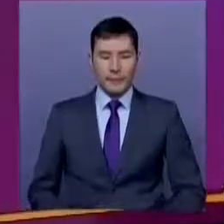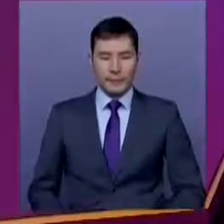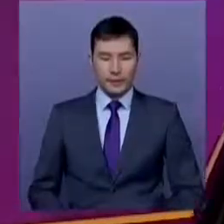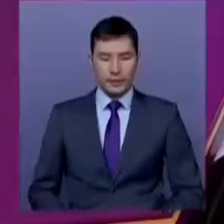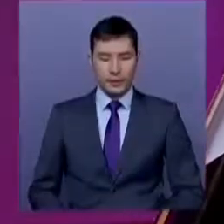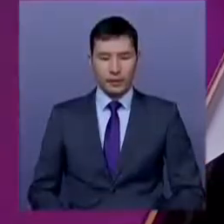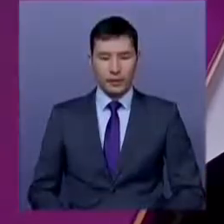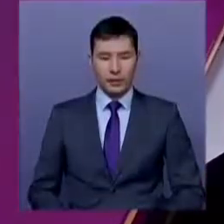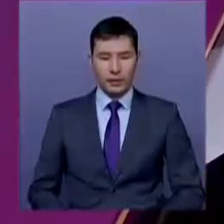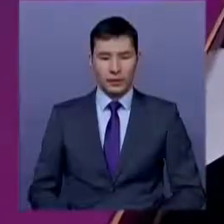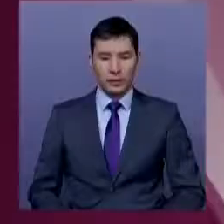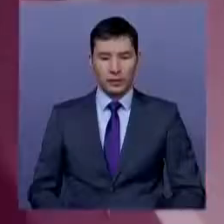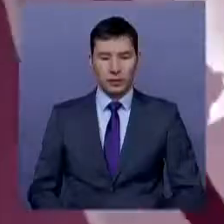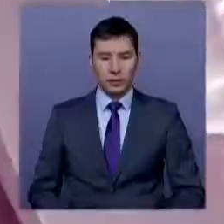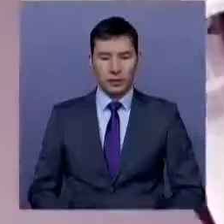көретіндеріңіз.